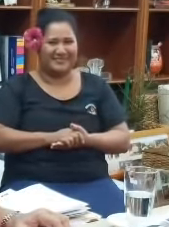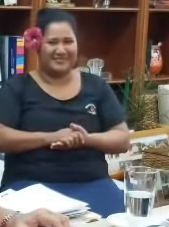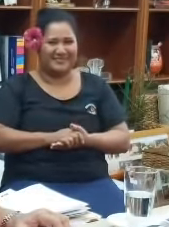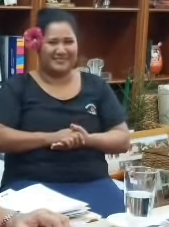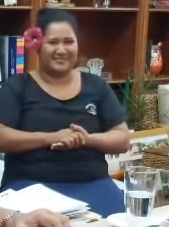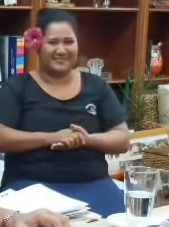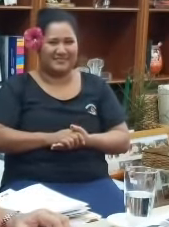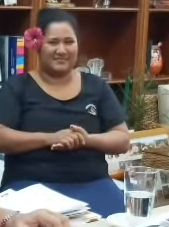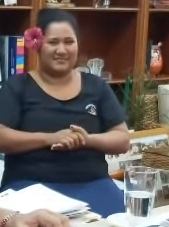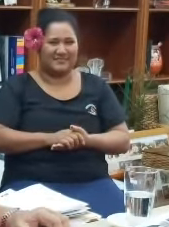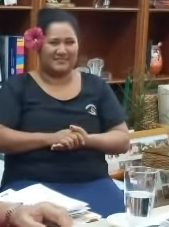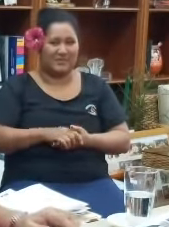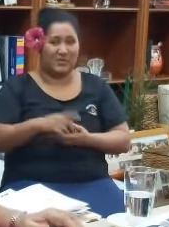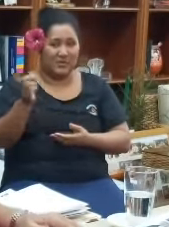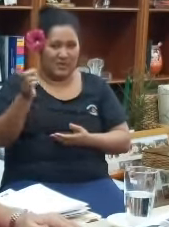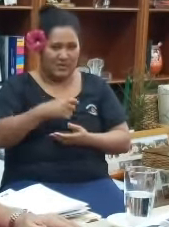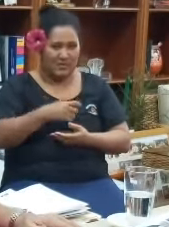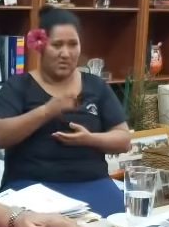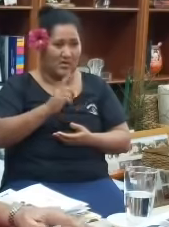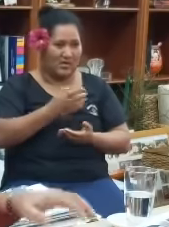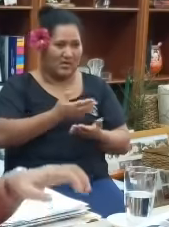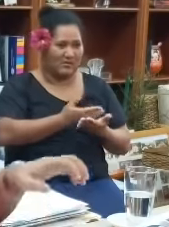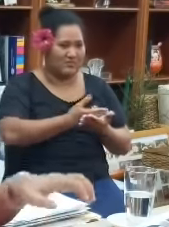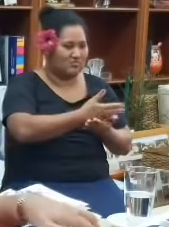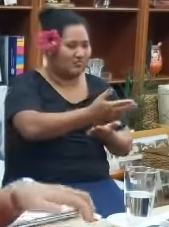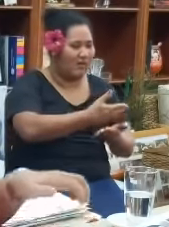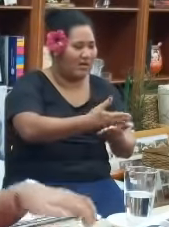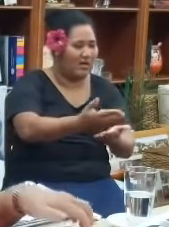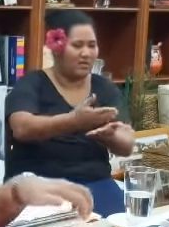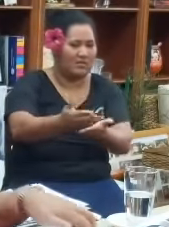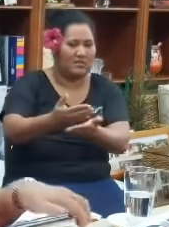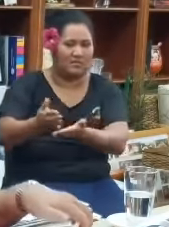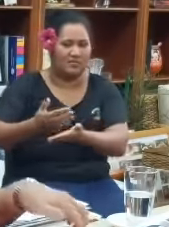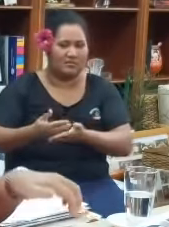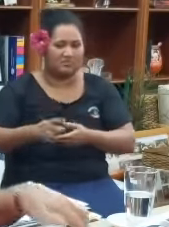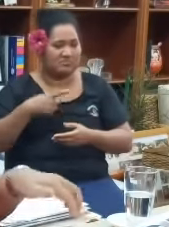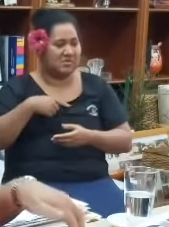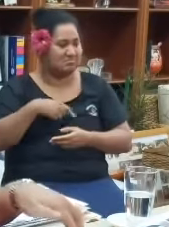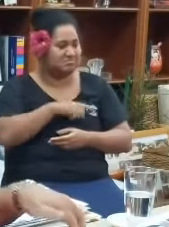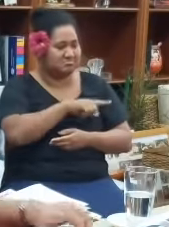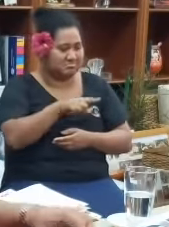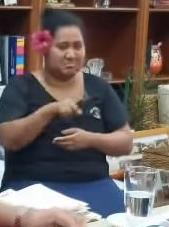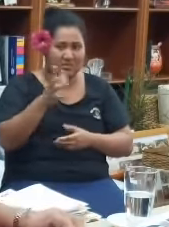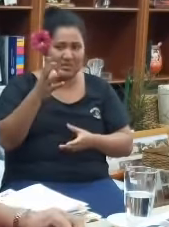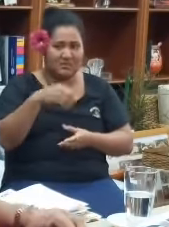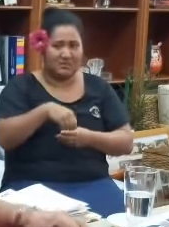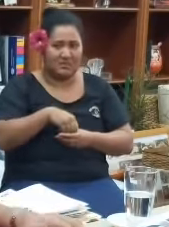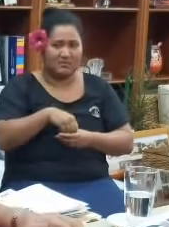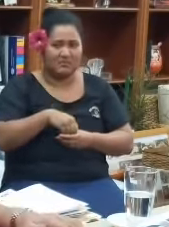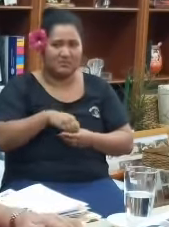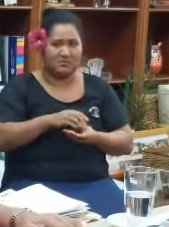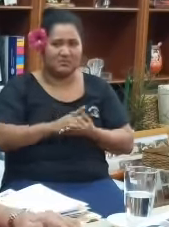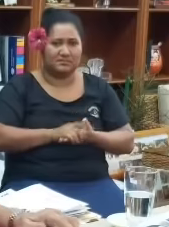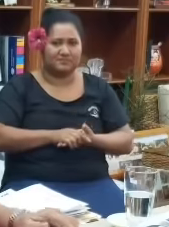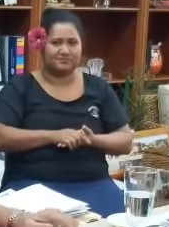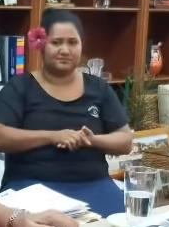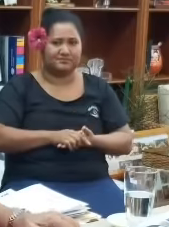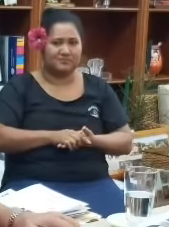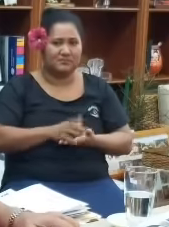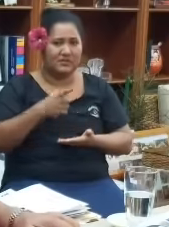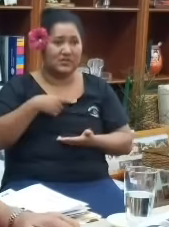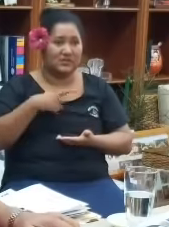Elo me el vangala nga yo me lo kufa. El vangala nga el vei. Ola ule fia. Ale ole fiaf.